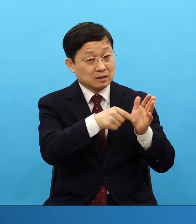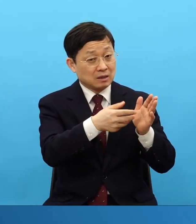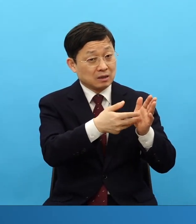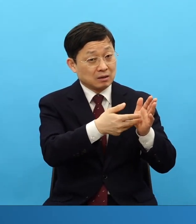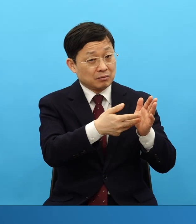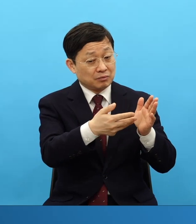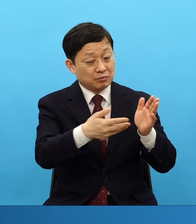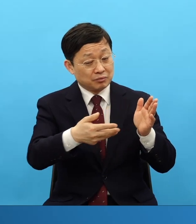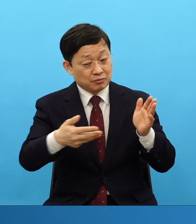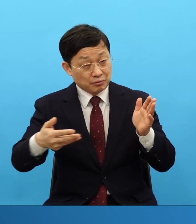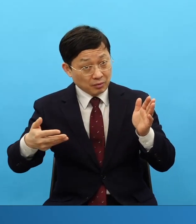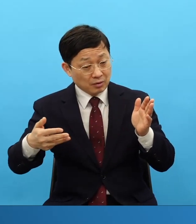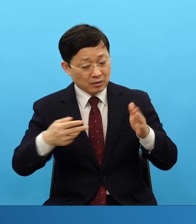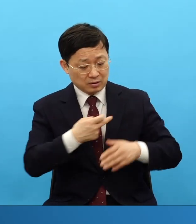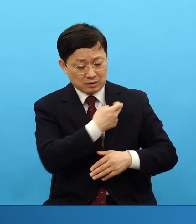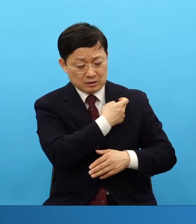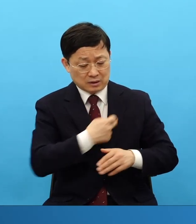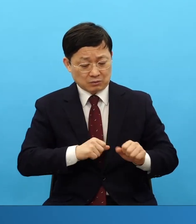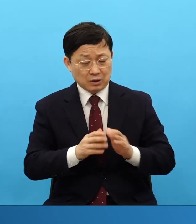타임이 돼서